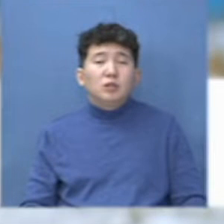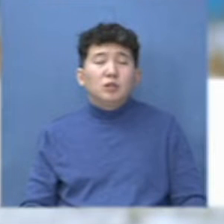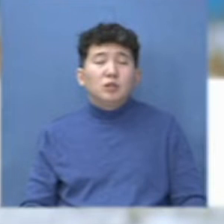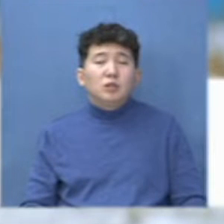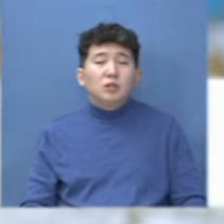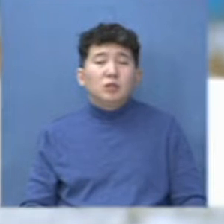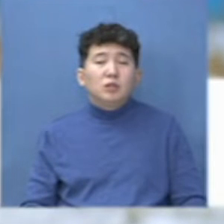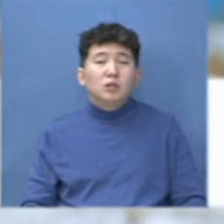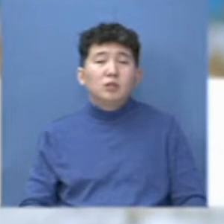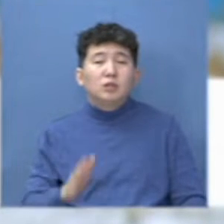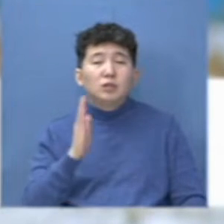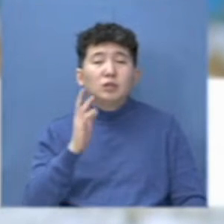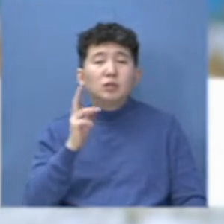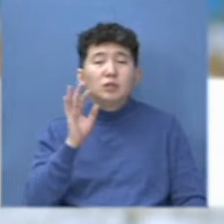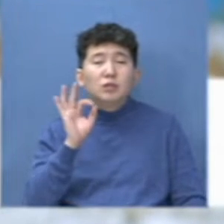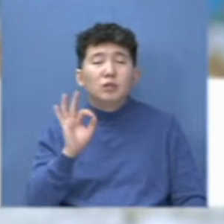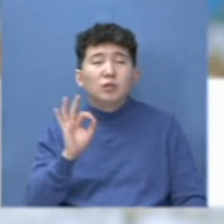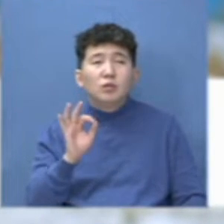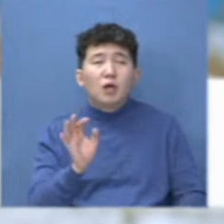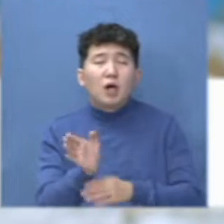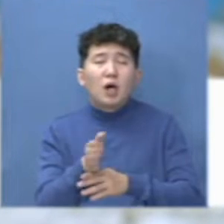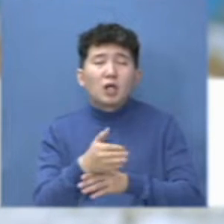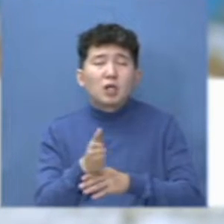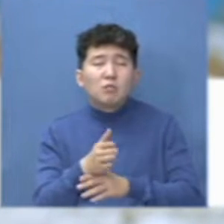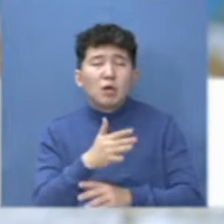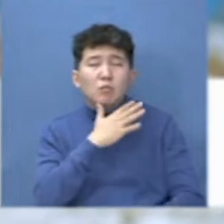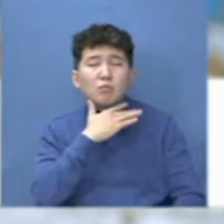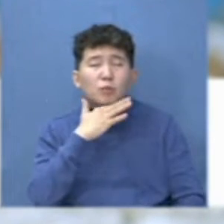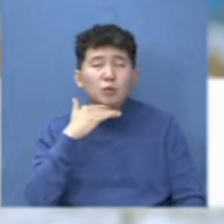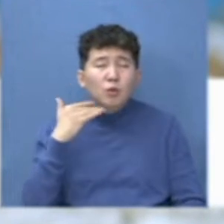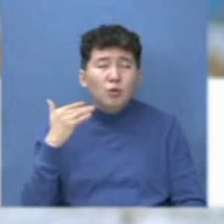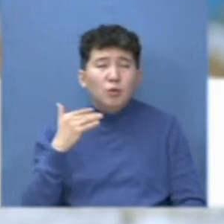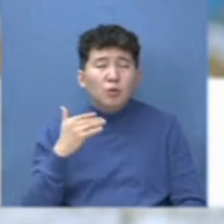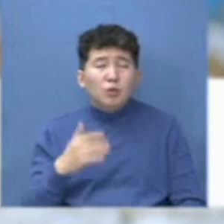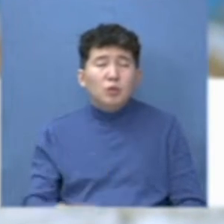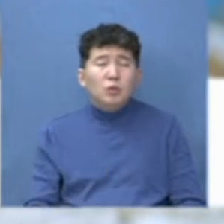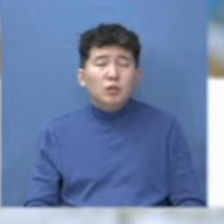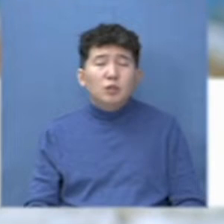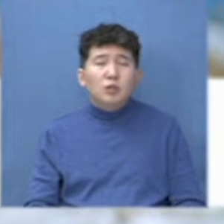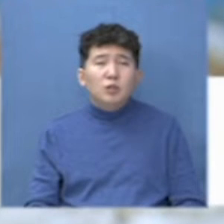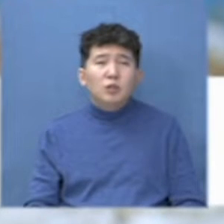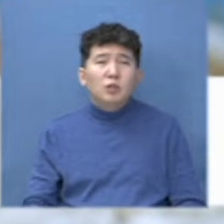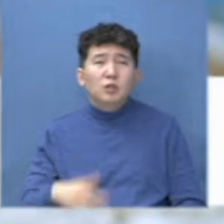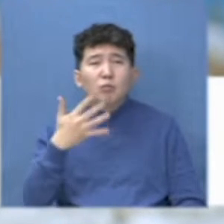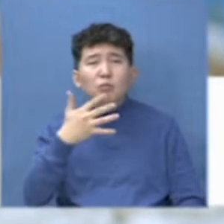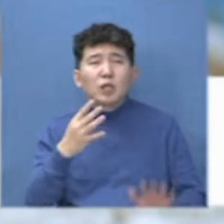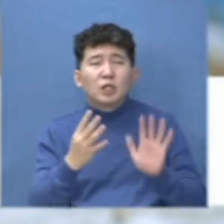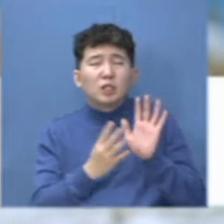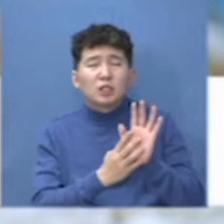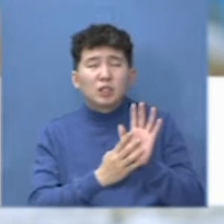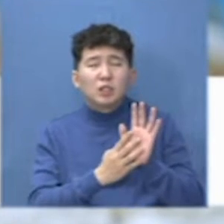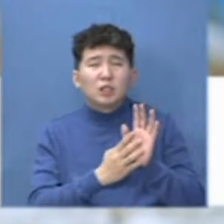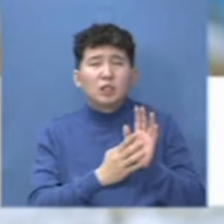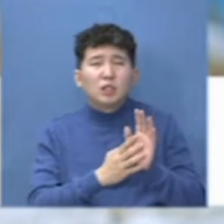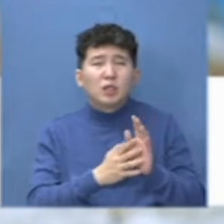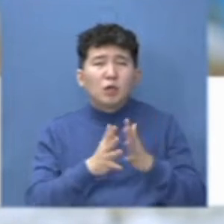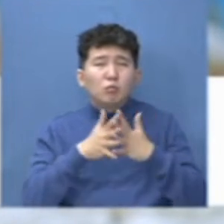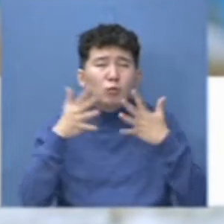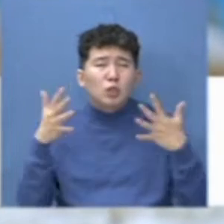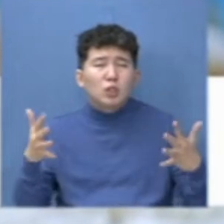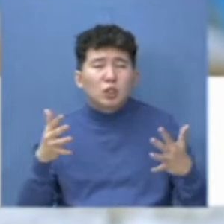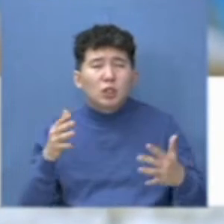Шығыс Қазақстан облысы еліміздегі балығы көп өңірлердің бірі деп айтуға болады. Мұнда 59 ірі және 97 шағын балық